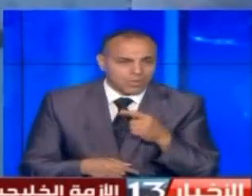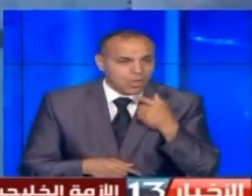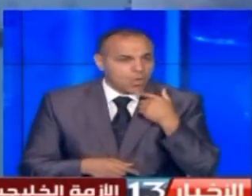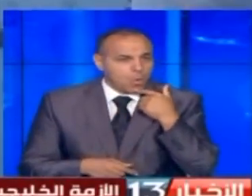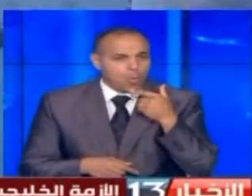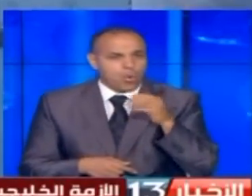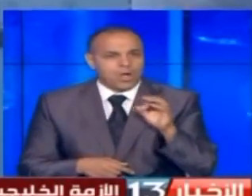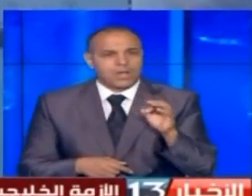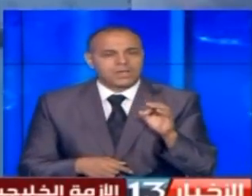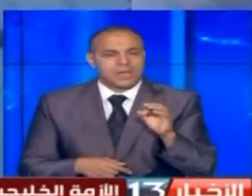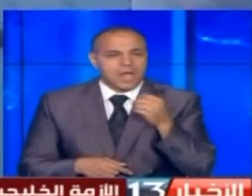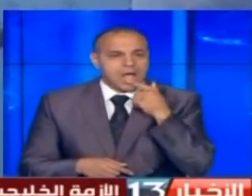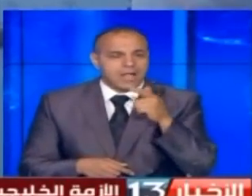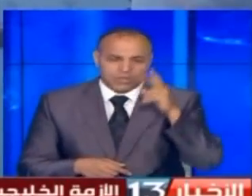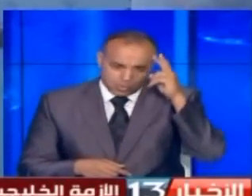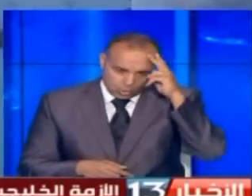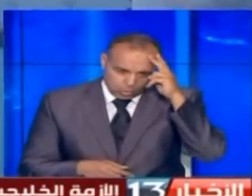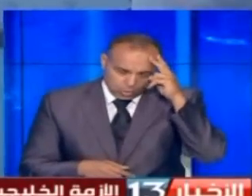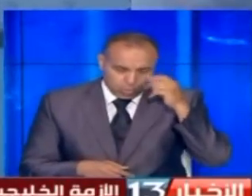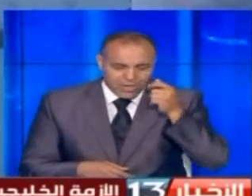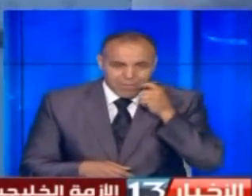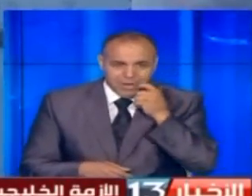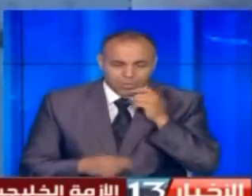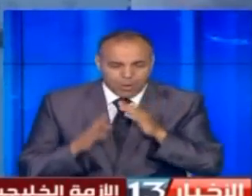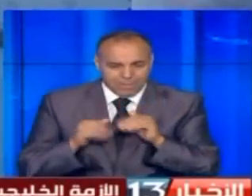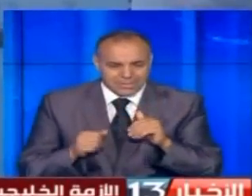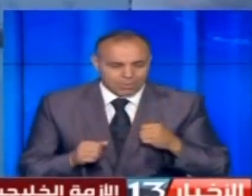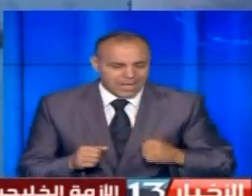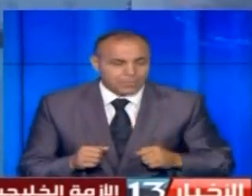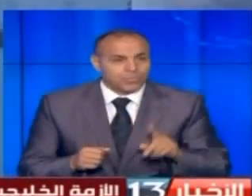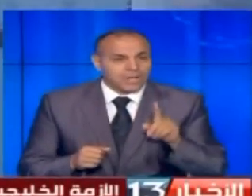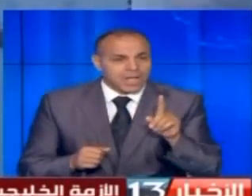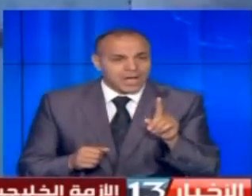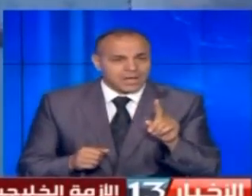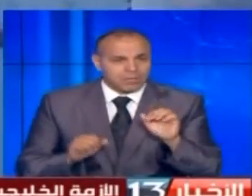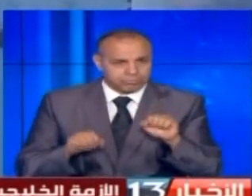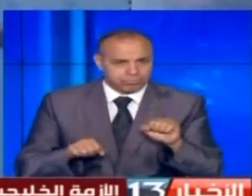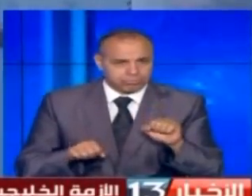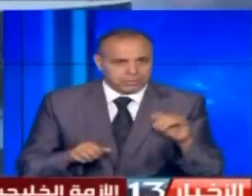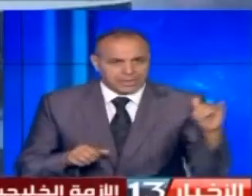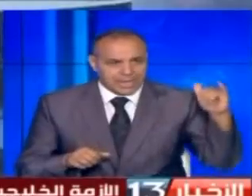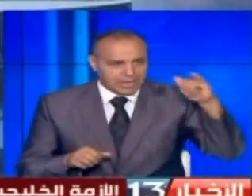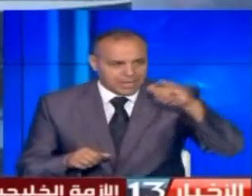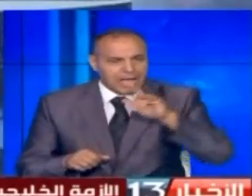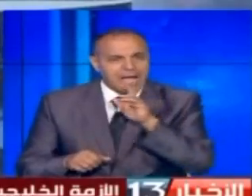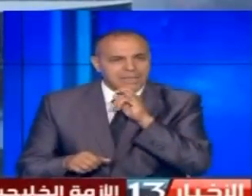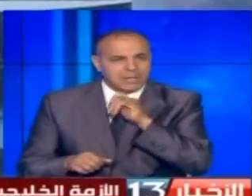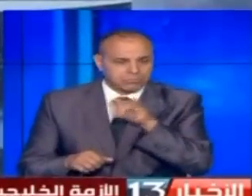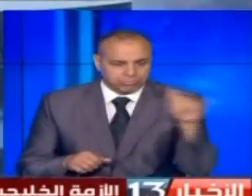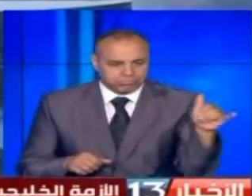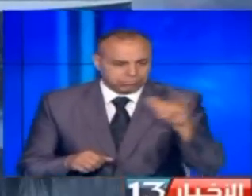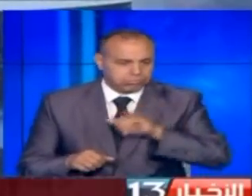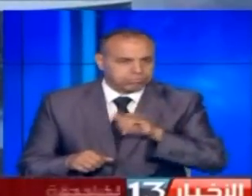سياق متصل، أعلنت السعودية والإمارات ومصر والبحرين أنها ستسمح للطائرات القطرية